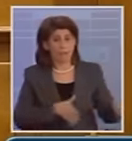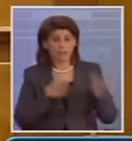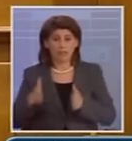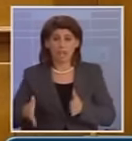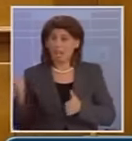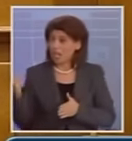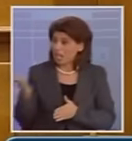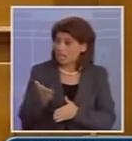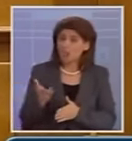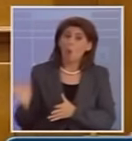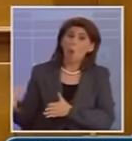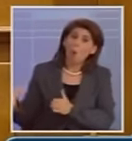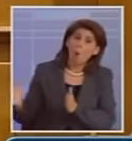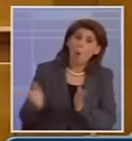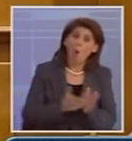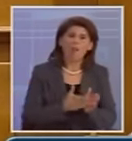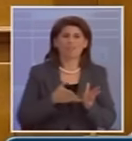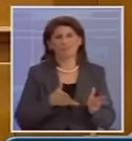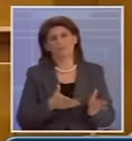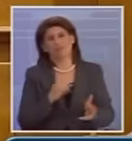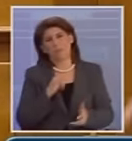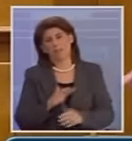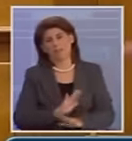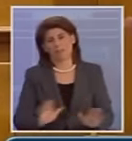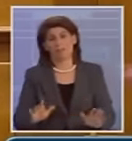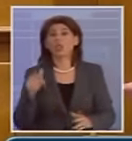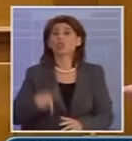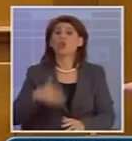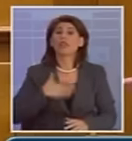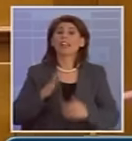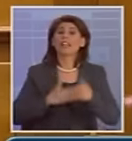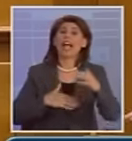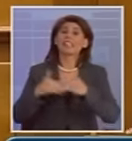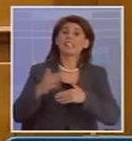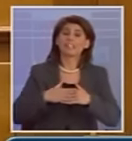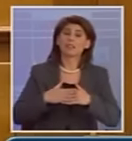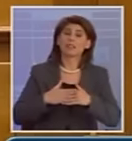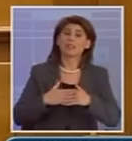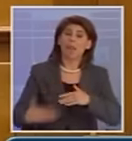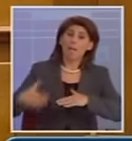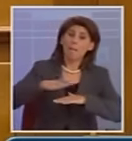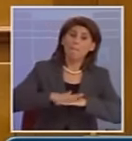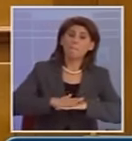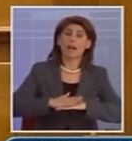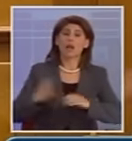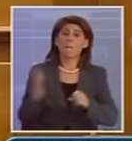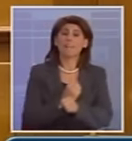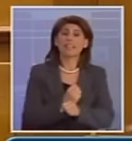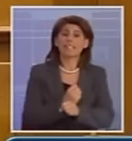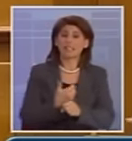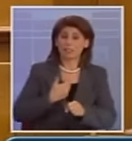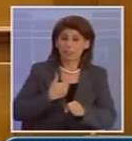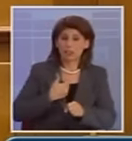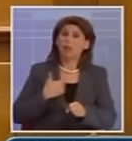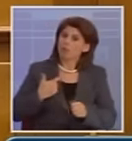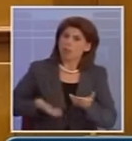αυτά τα ειρωνευτήκατε πάντοτε. Και τώρα θέλετε να χτίσετε πάνω σε αυτές τις επιτυχίες. Και εμείς θα σας